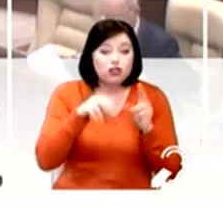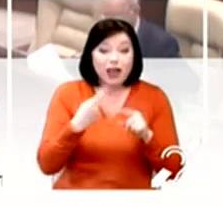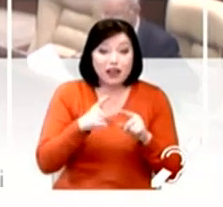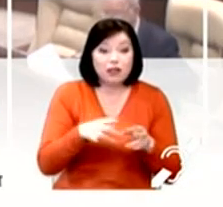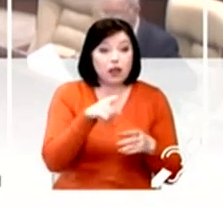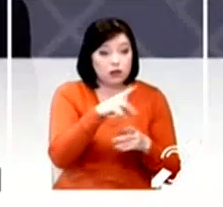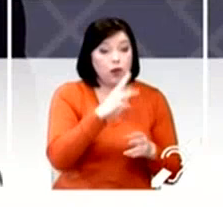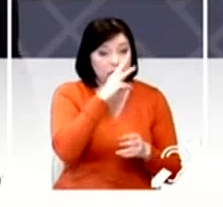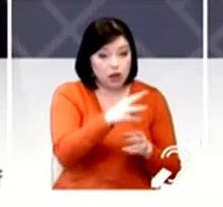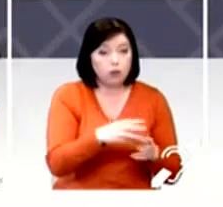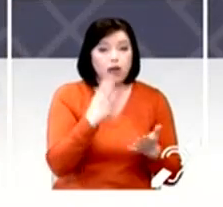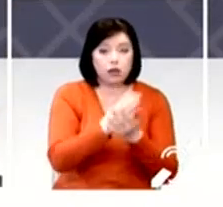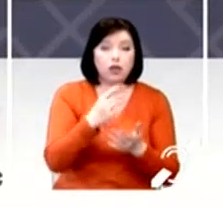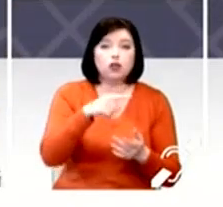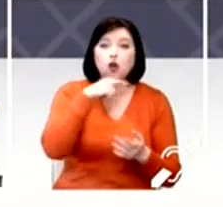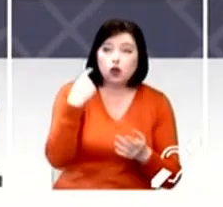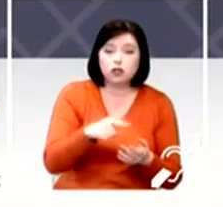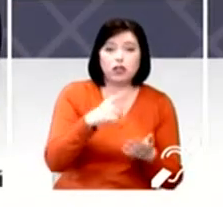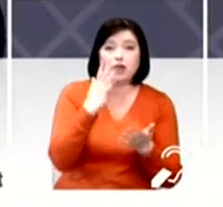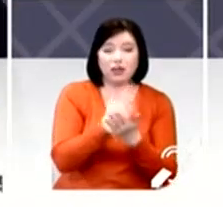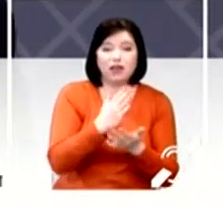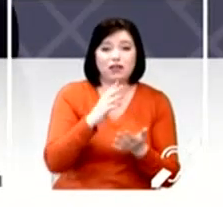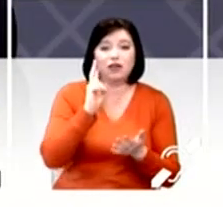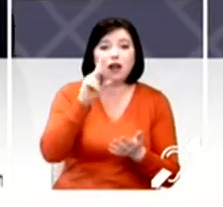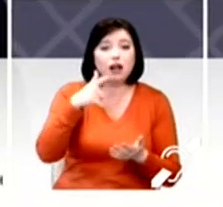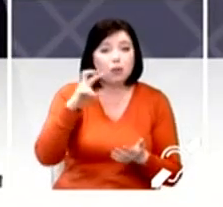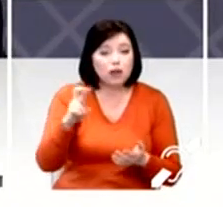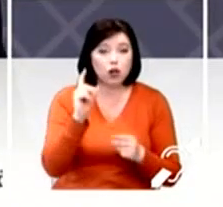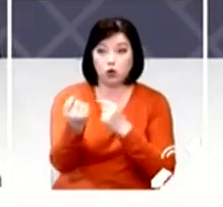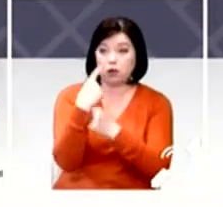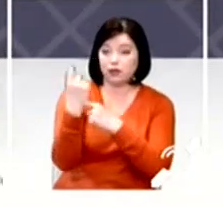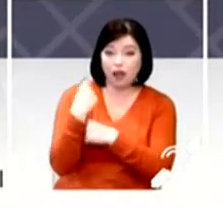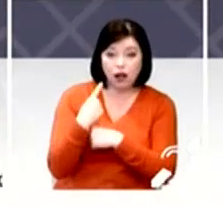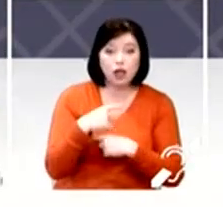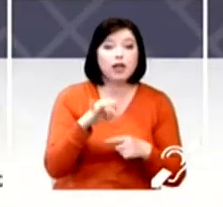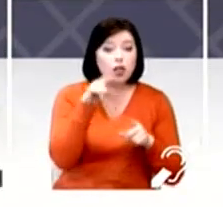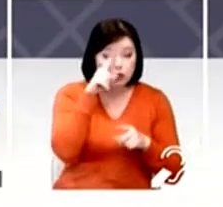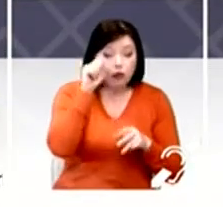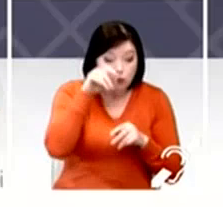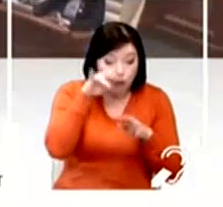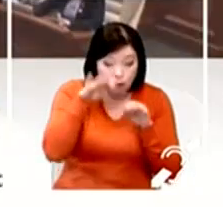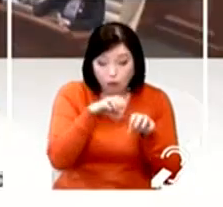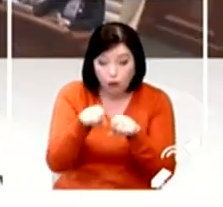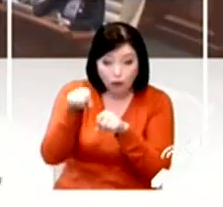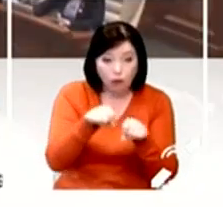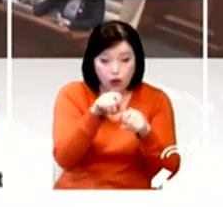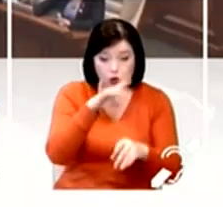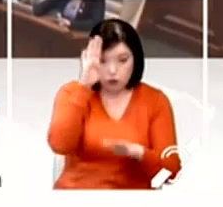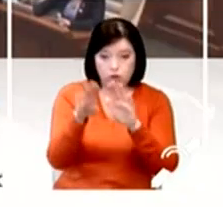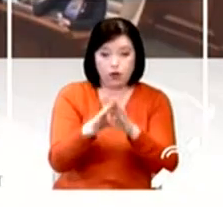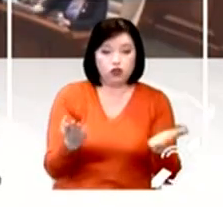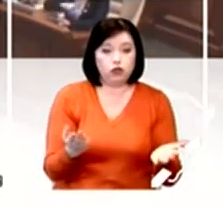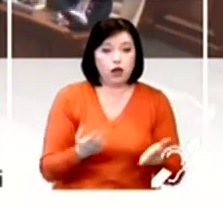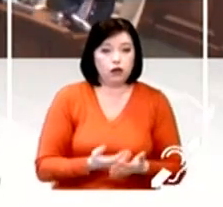Există FSB-ul, Kremlinul, cei la care primesc indicații și îi mută ca pe niște